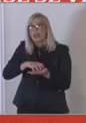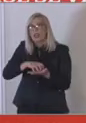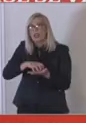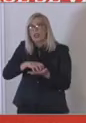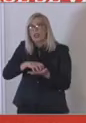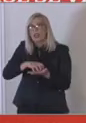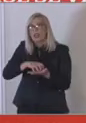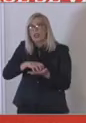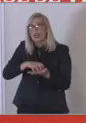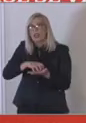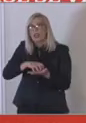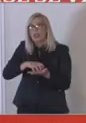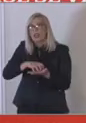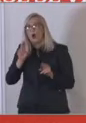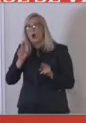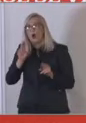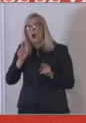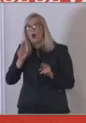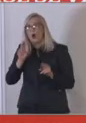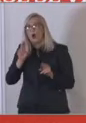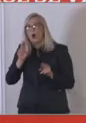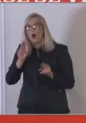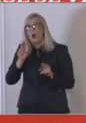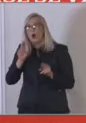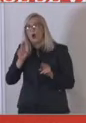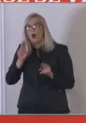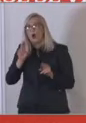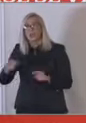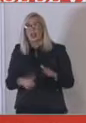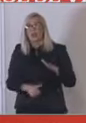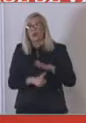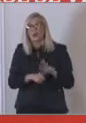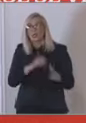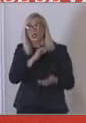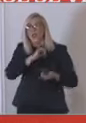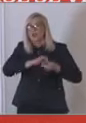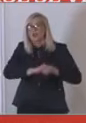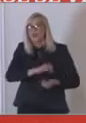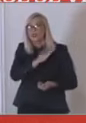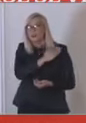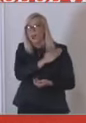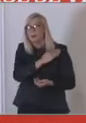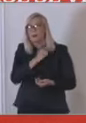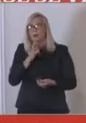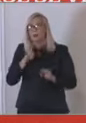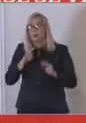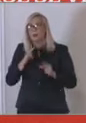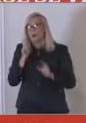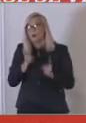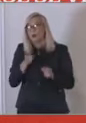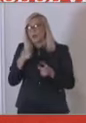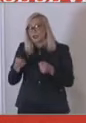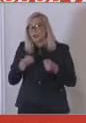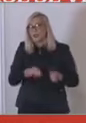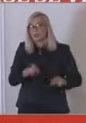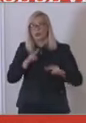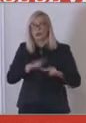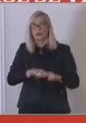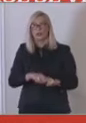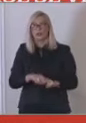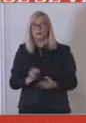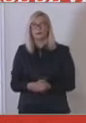Onin e Stenkovec dhe duhet që të zgjidhet ajo që është e lidhur me shtabin general dhe duhet të merren vendimet adekuate që të